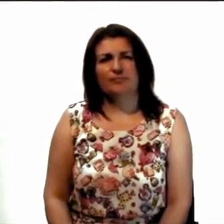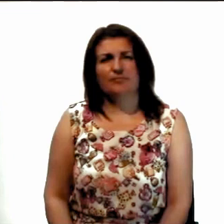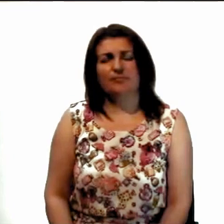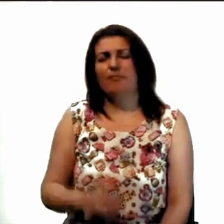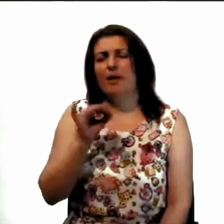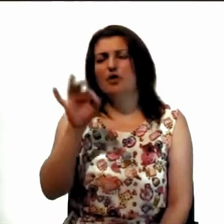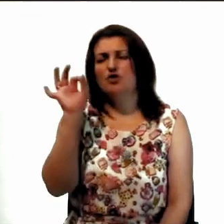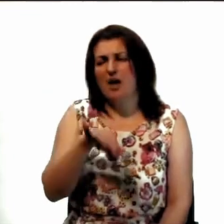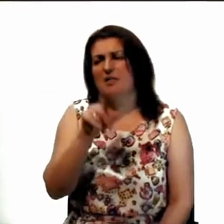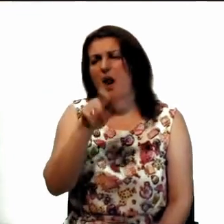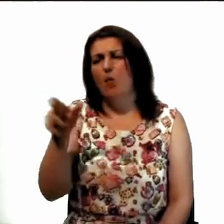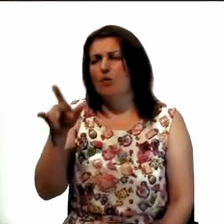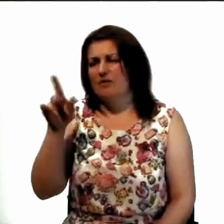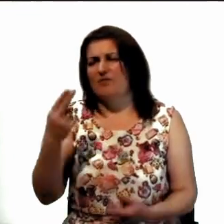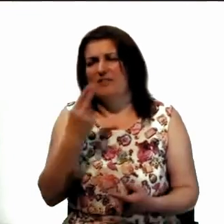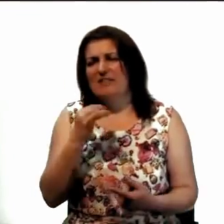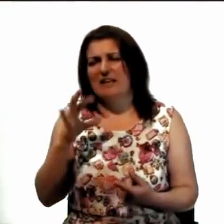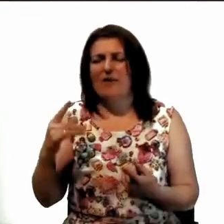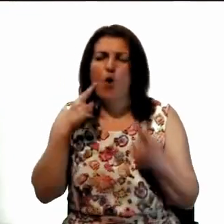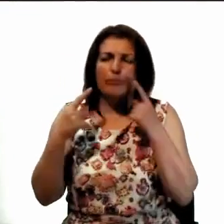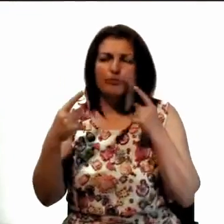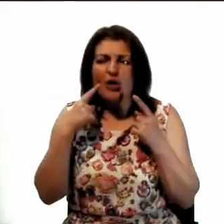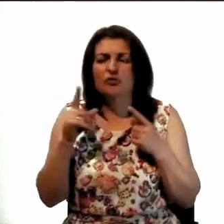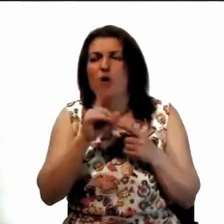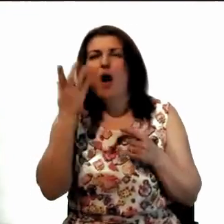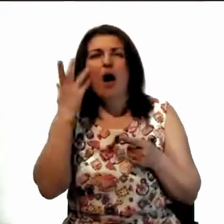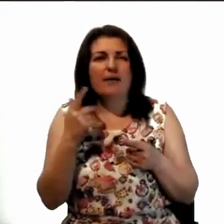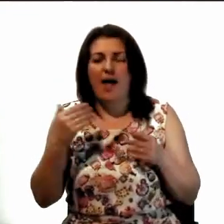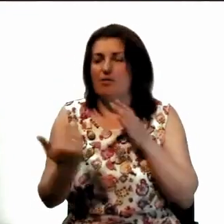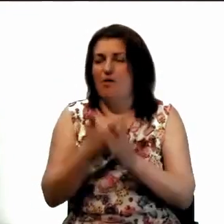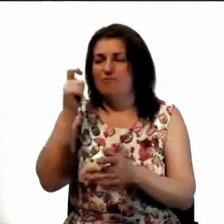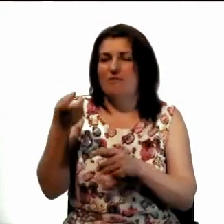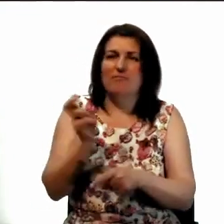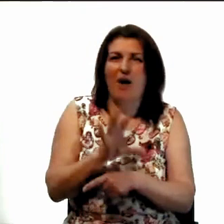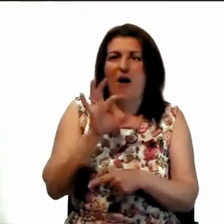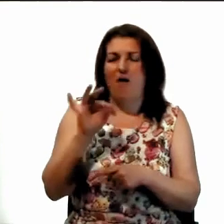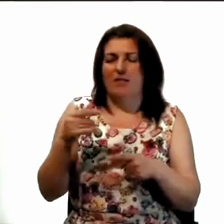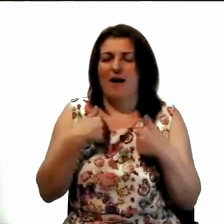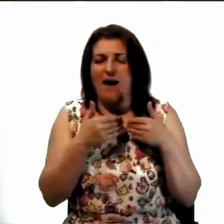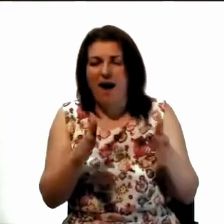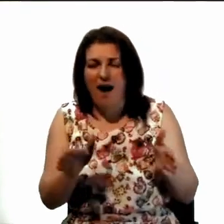И часто люди в церкви обижаются, что когда новый человек приходит, он кается,